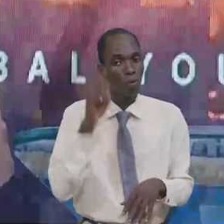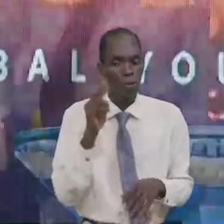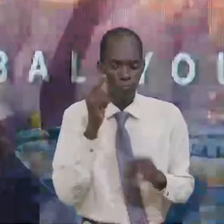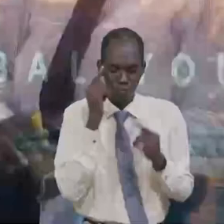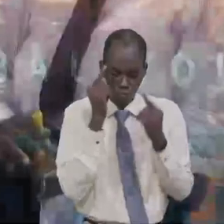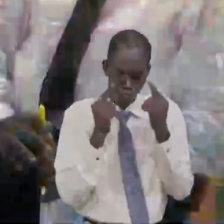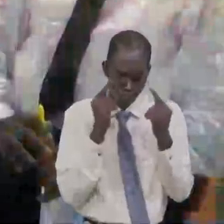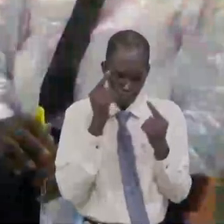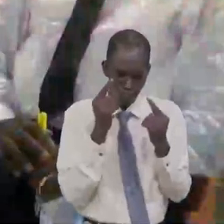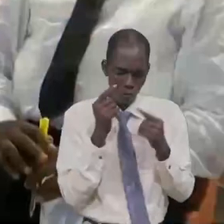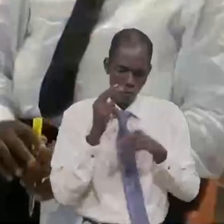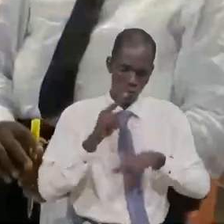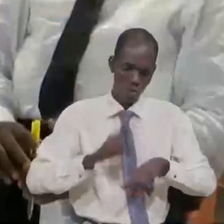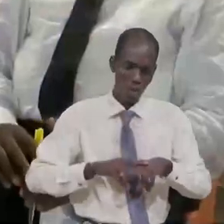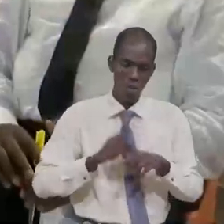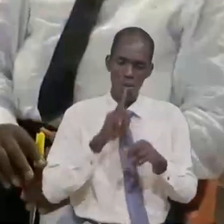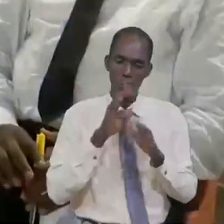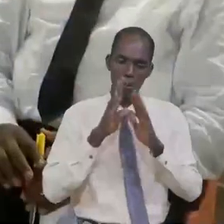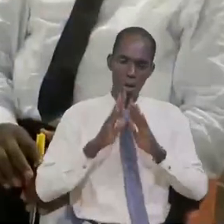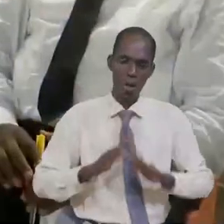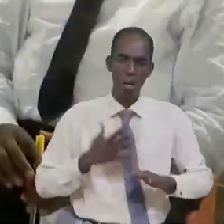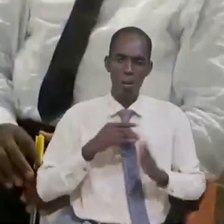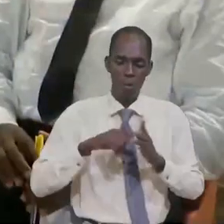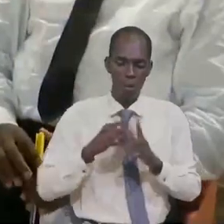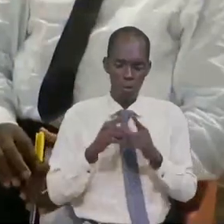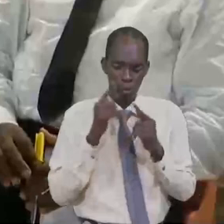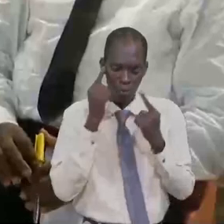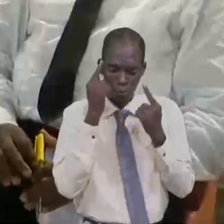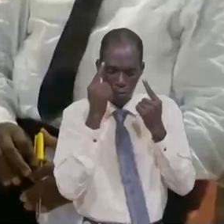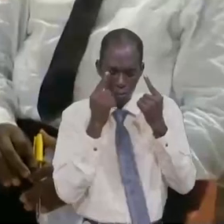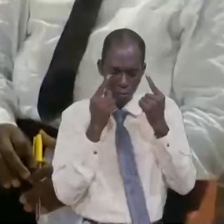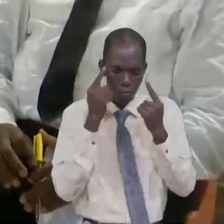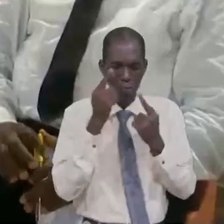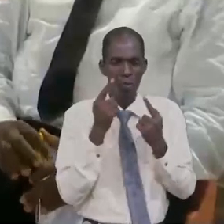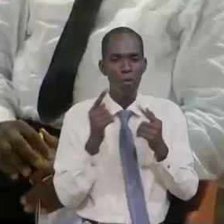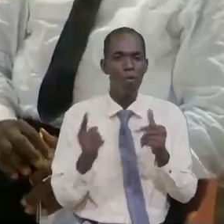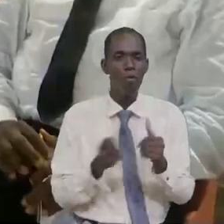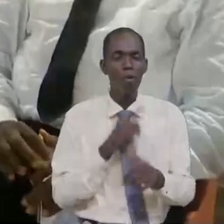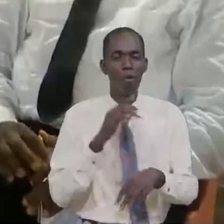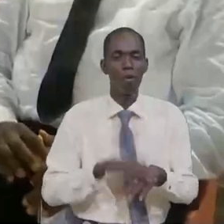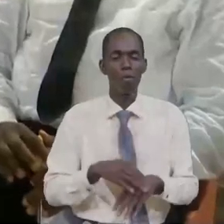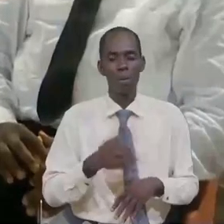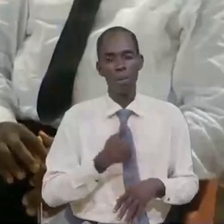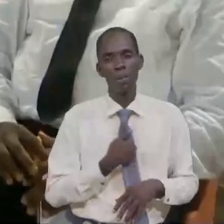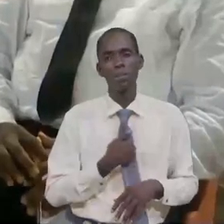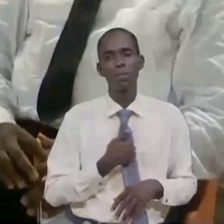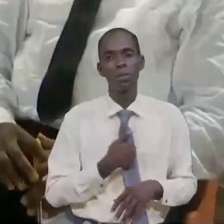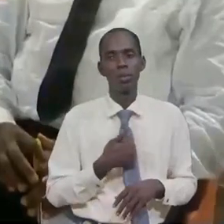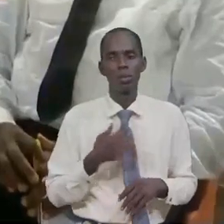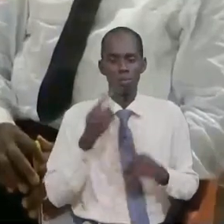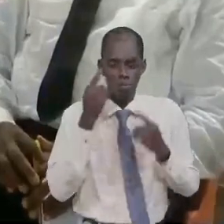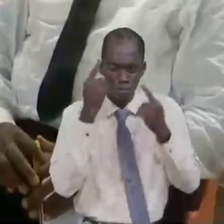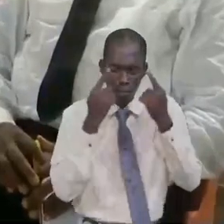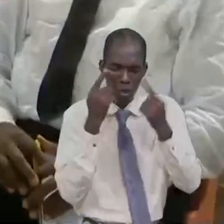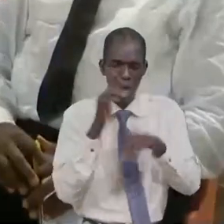alors je médite je médite d'abord sur moi-même je médite sur